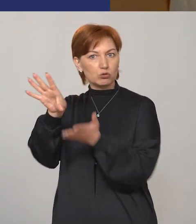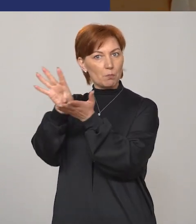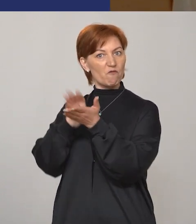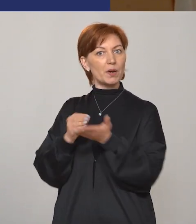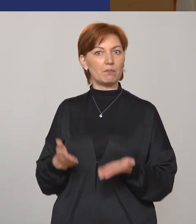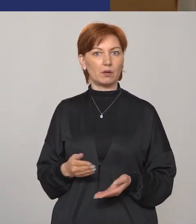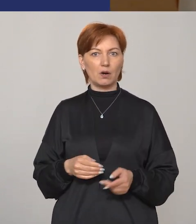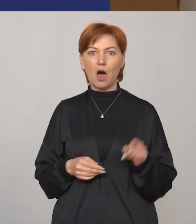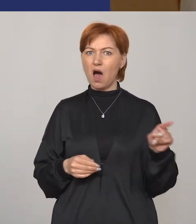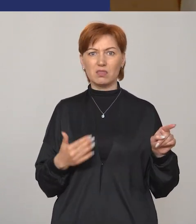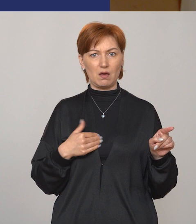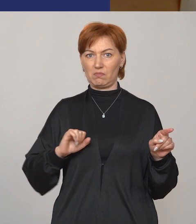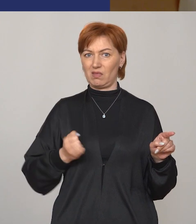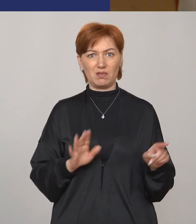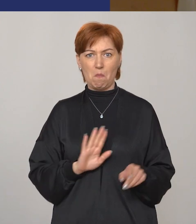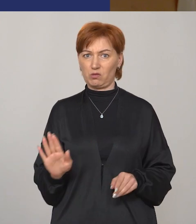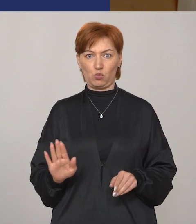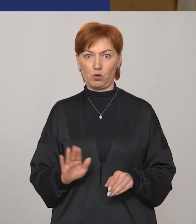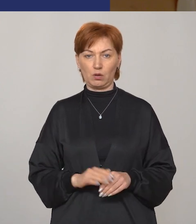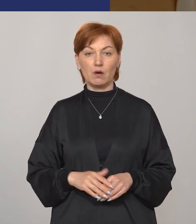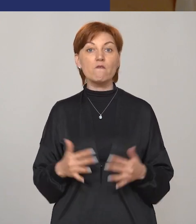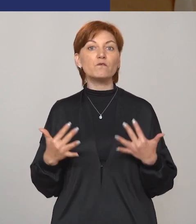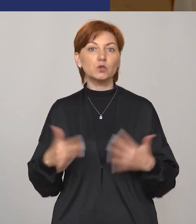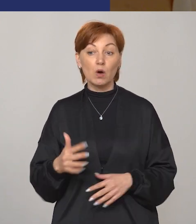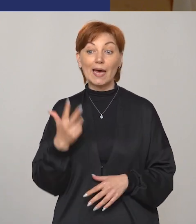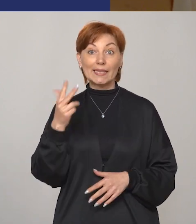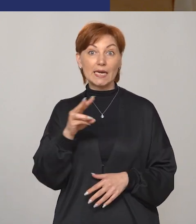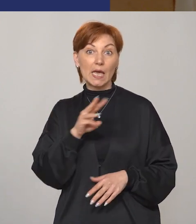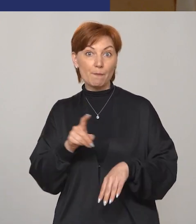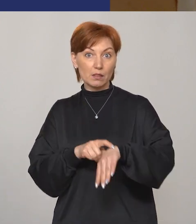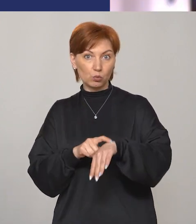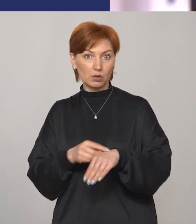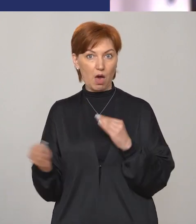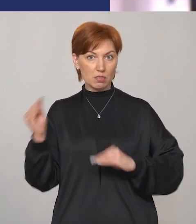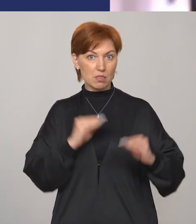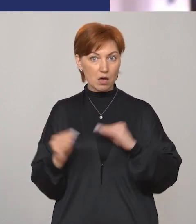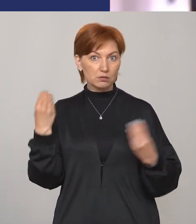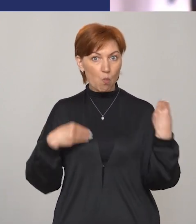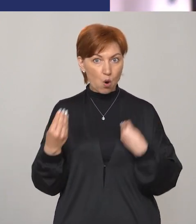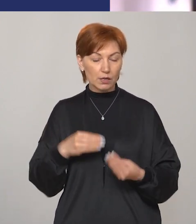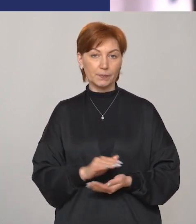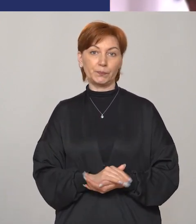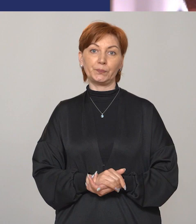Она мне не подруга. Все, 3 минуты на сборы.